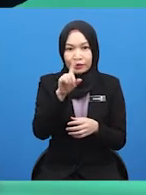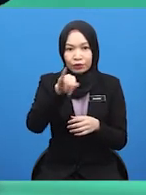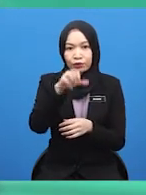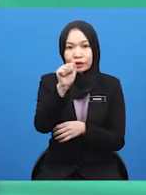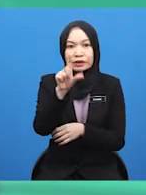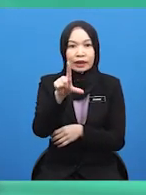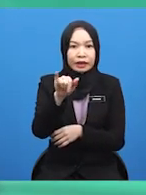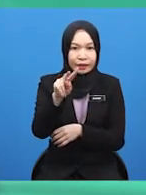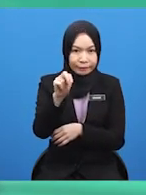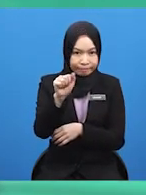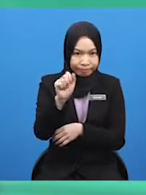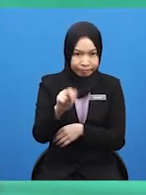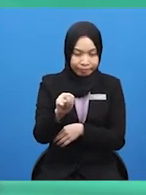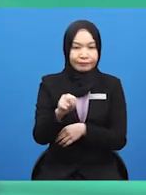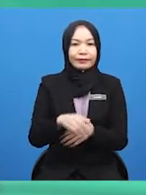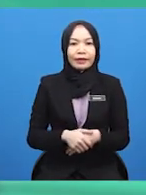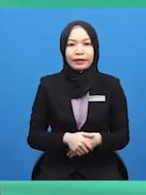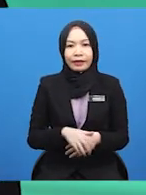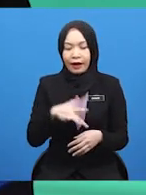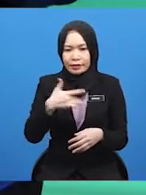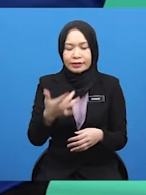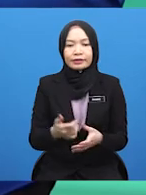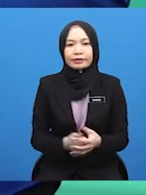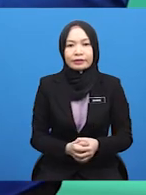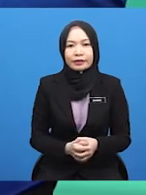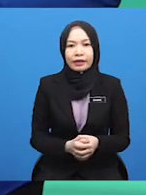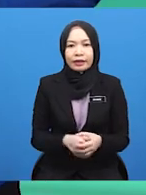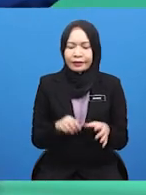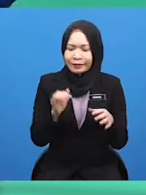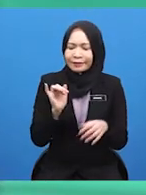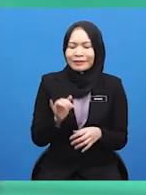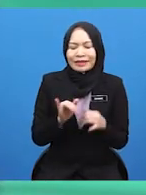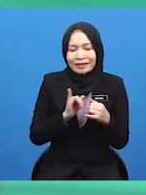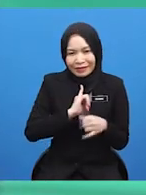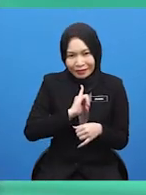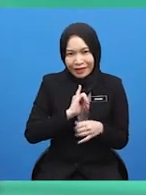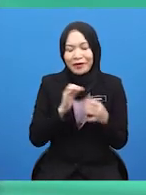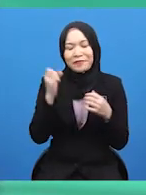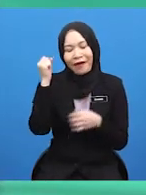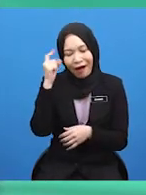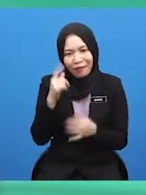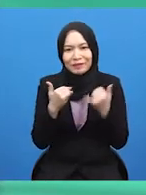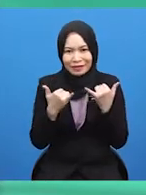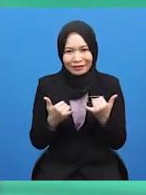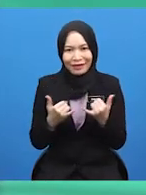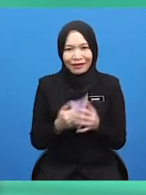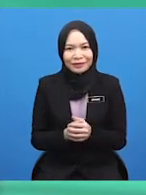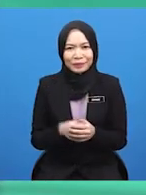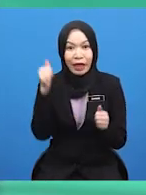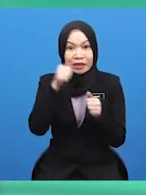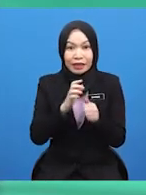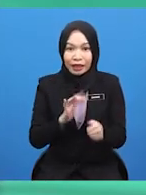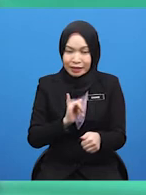Don. Barulah saya tahu dan faham apa itu lukisan pengkaryaan. Seingat saya lah, Cikgu Nat,